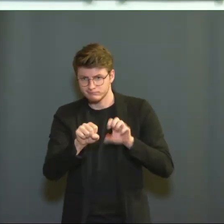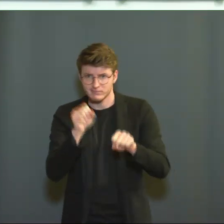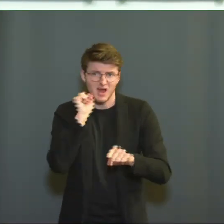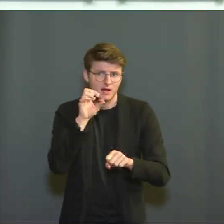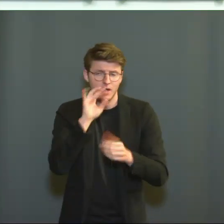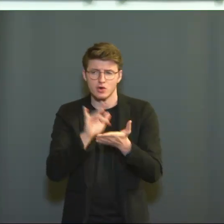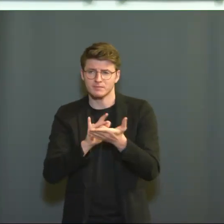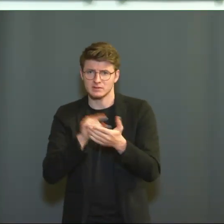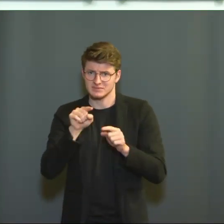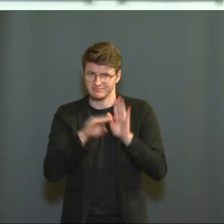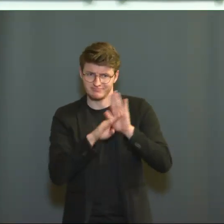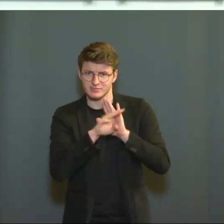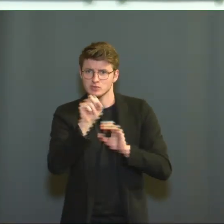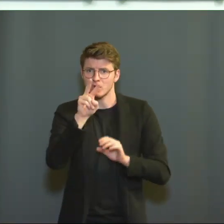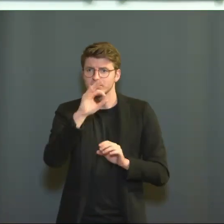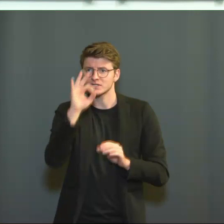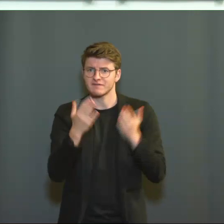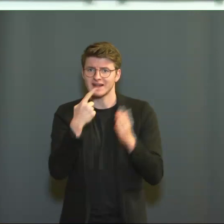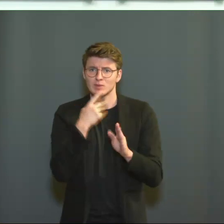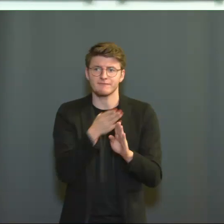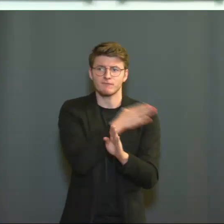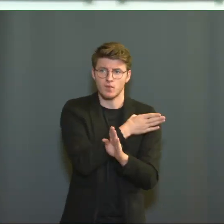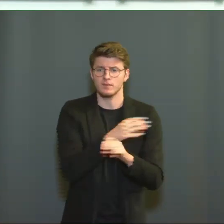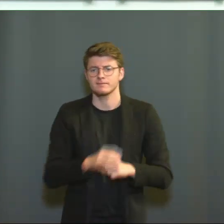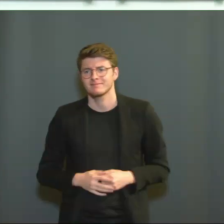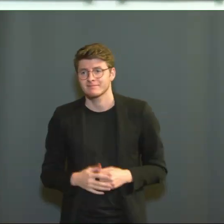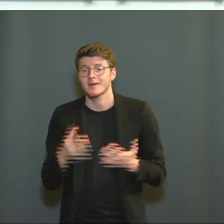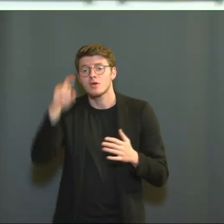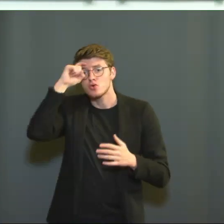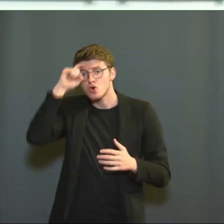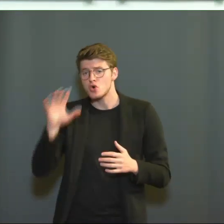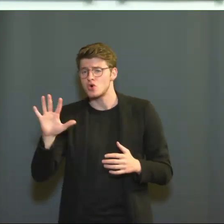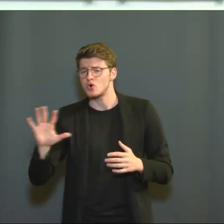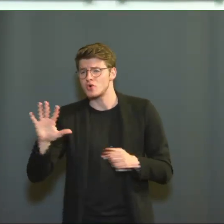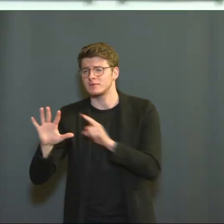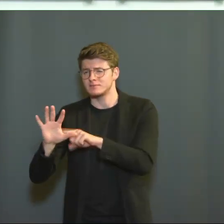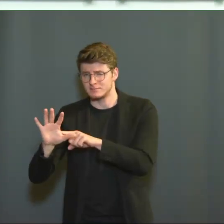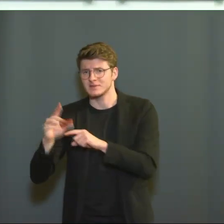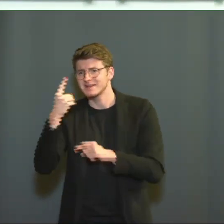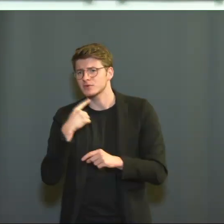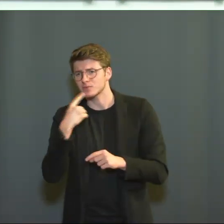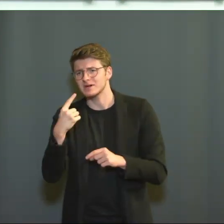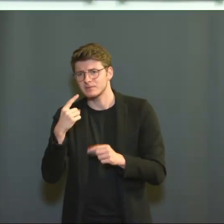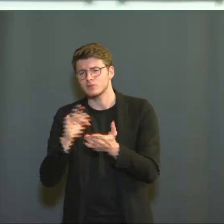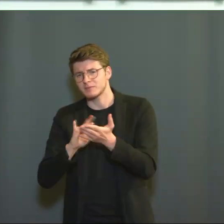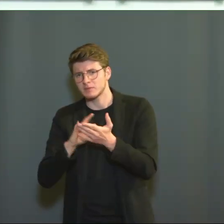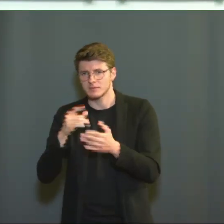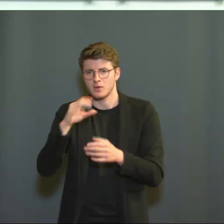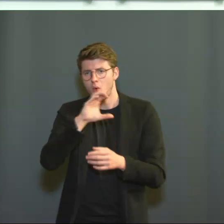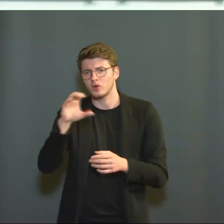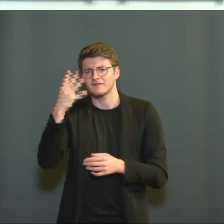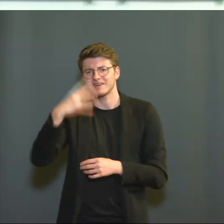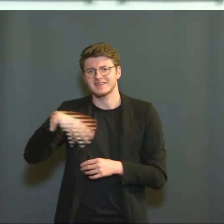toename van 12%. En in de provincie Luik waren dat er 194. Dat is een daling